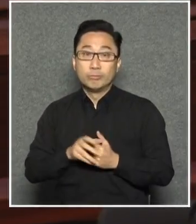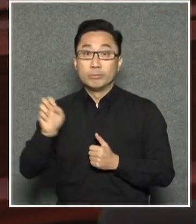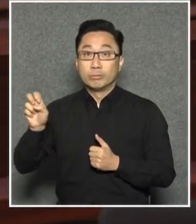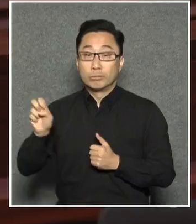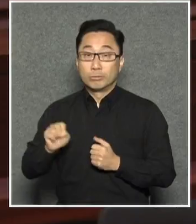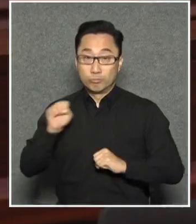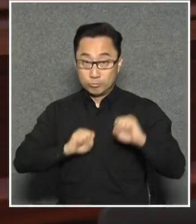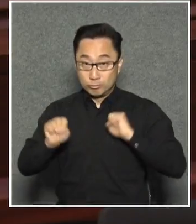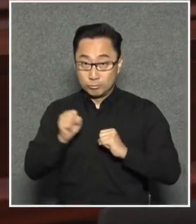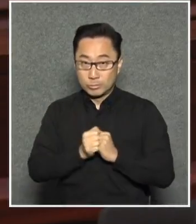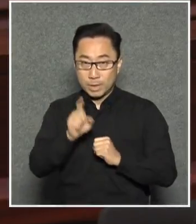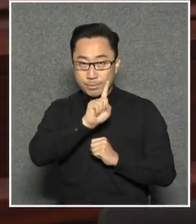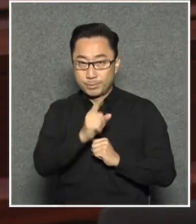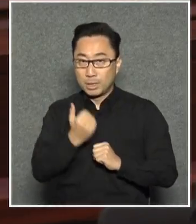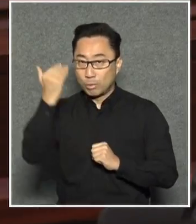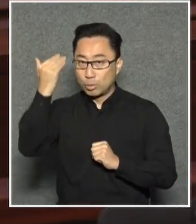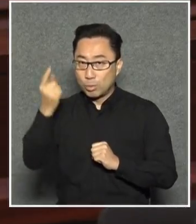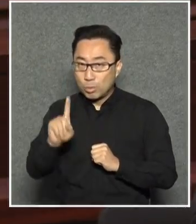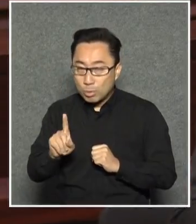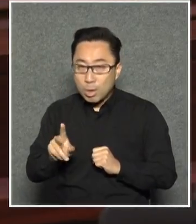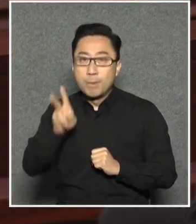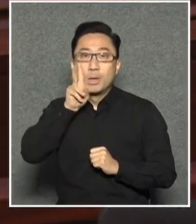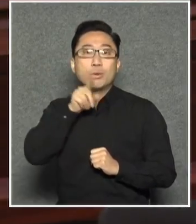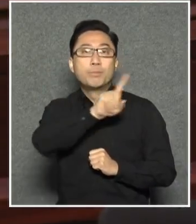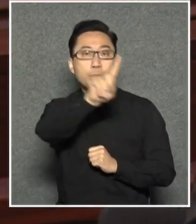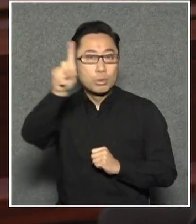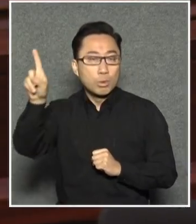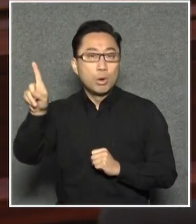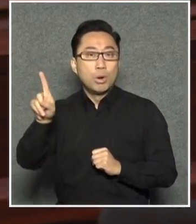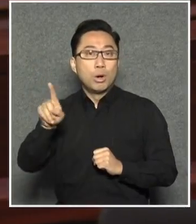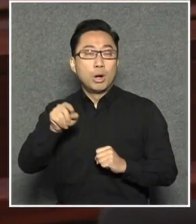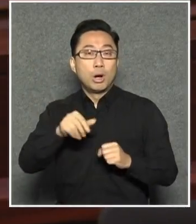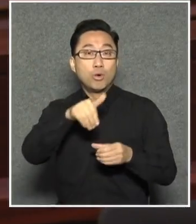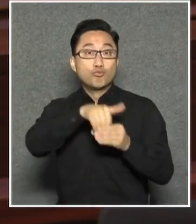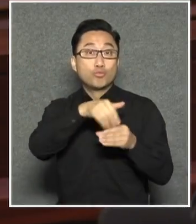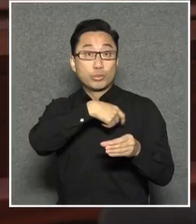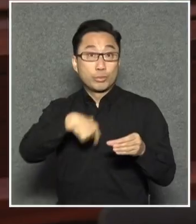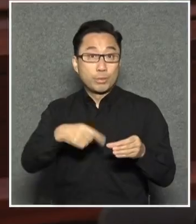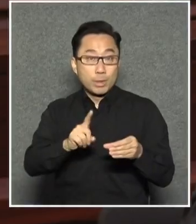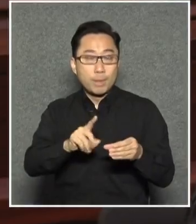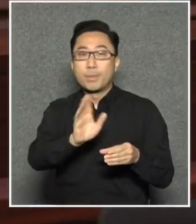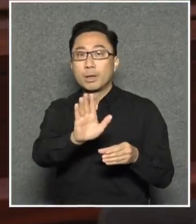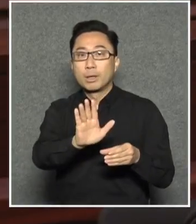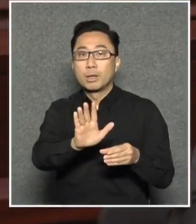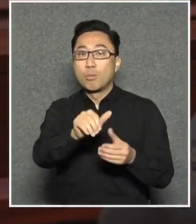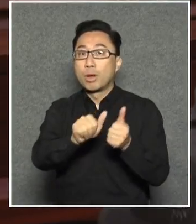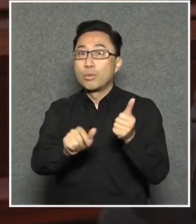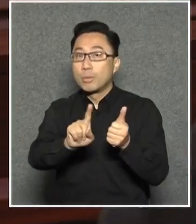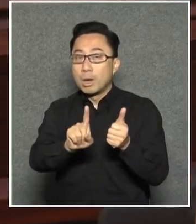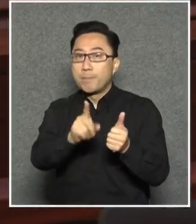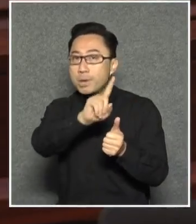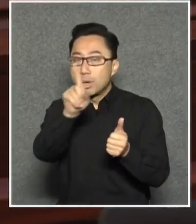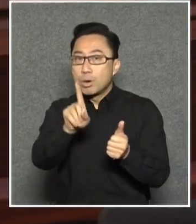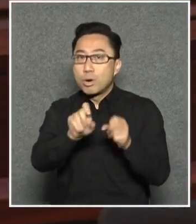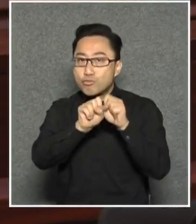有投訴的話呢，即是說譬如說舉個例，任何人士不是限定選委，認為某些人士是發布了虛假或者